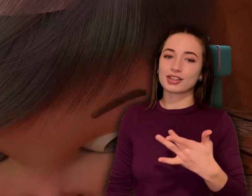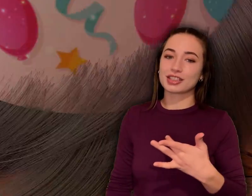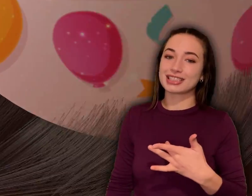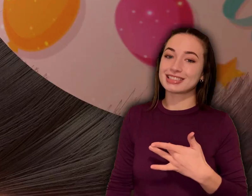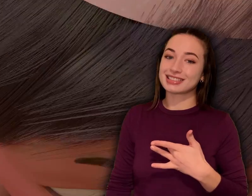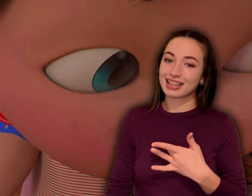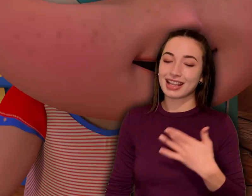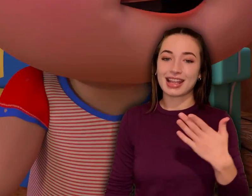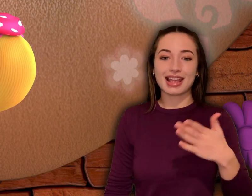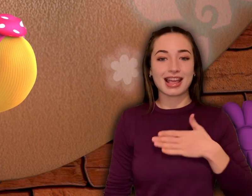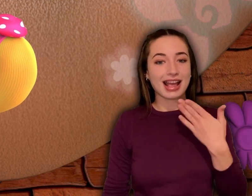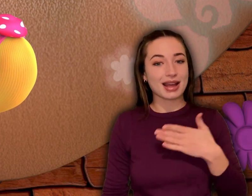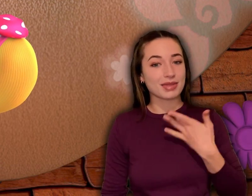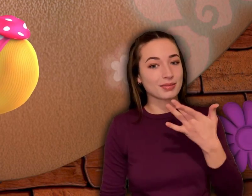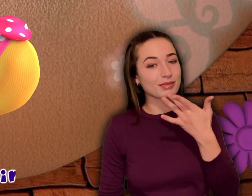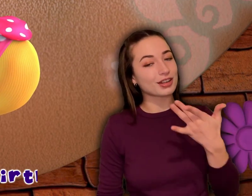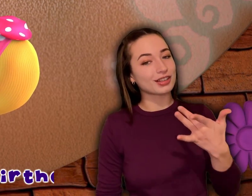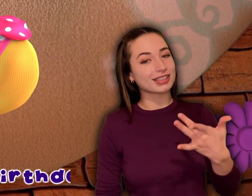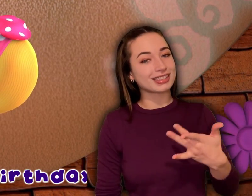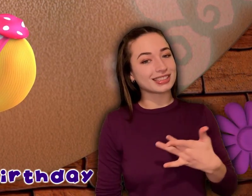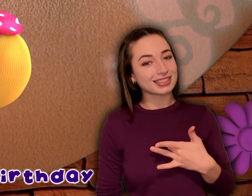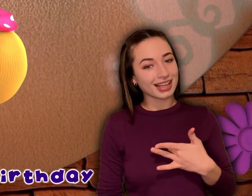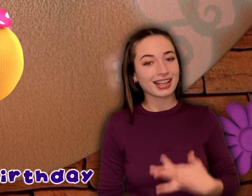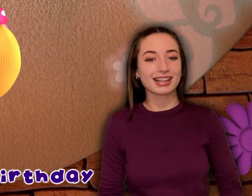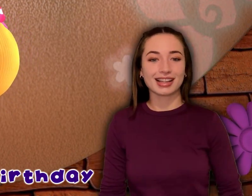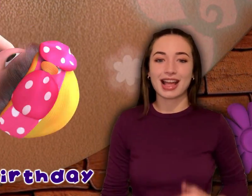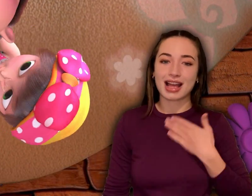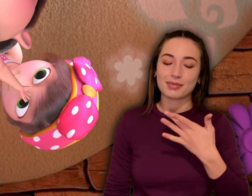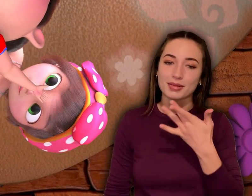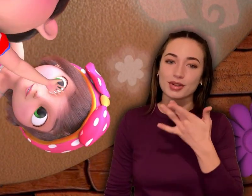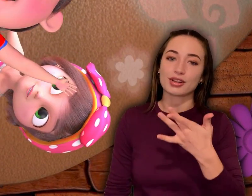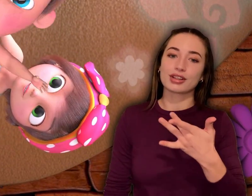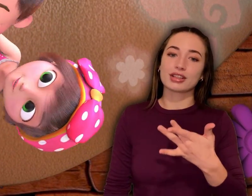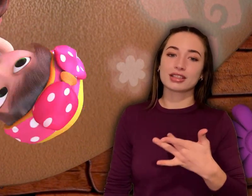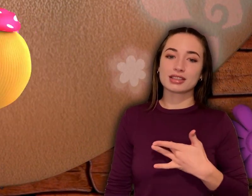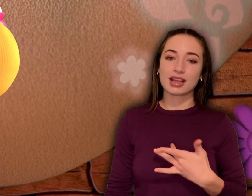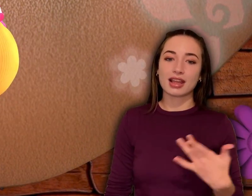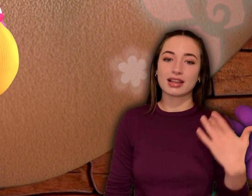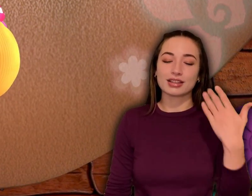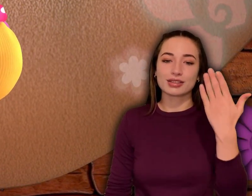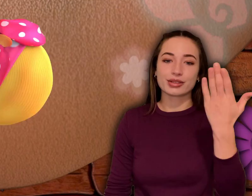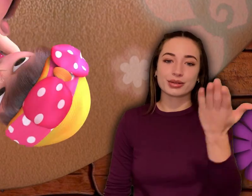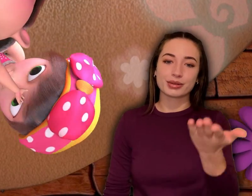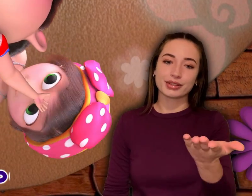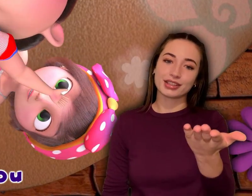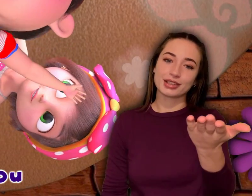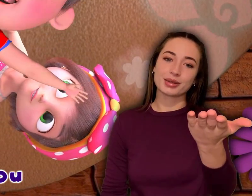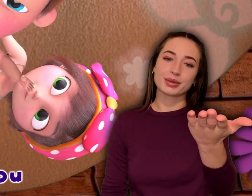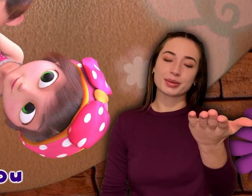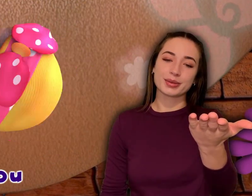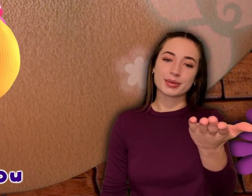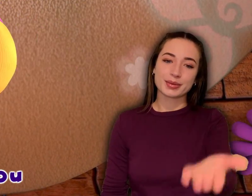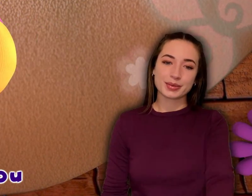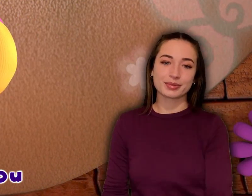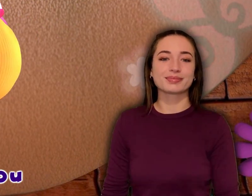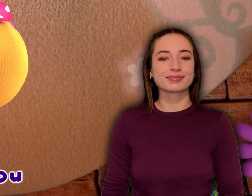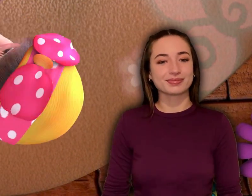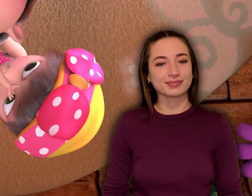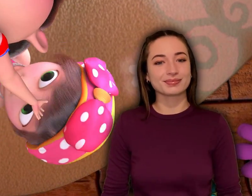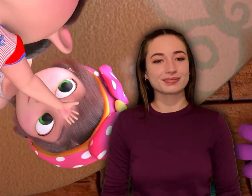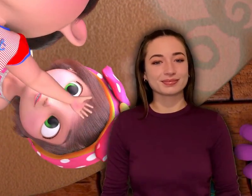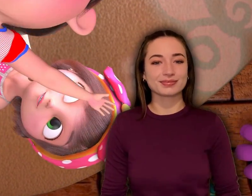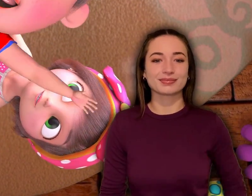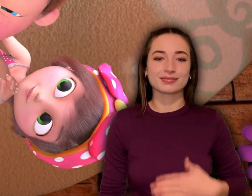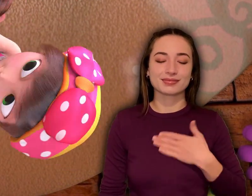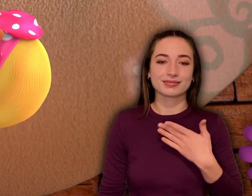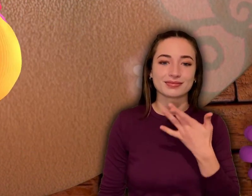happy birthday happy birthday happy birthday to you